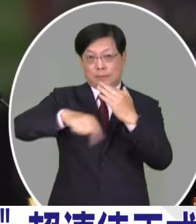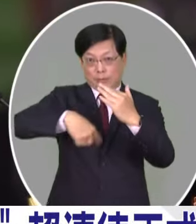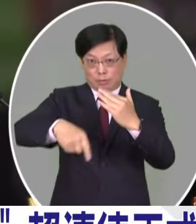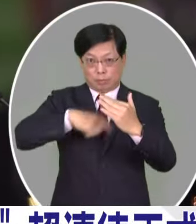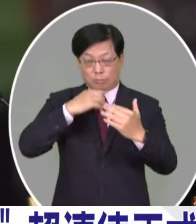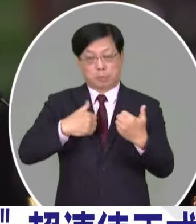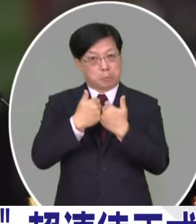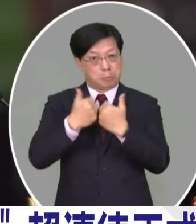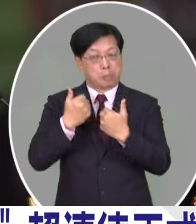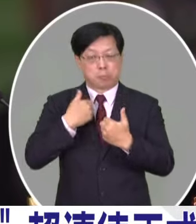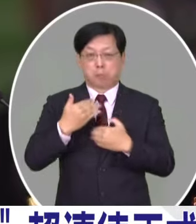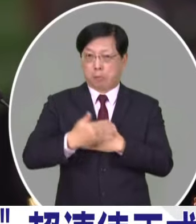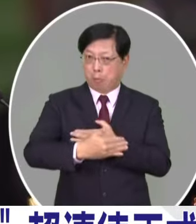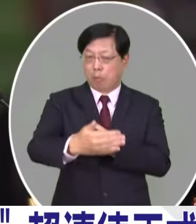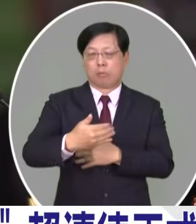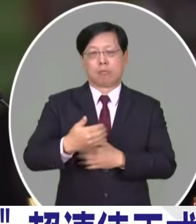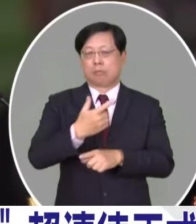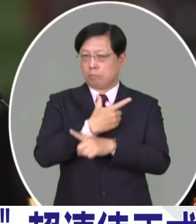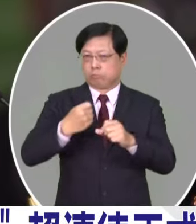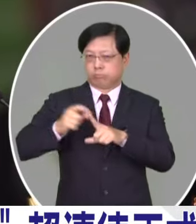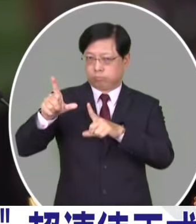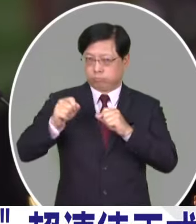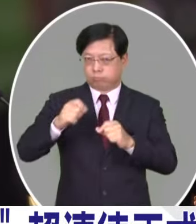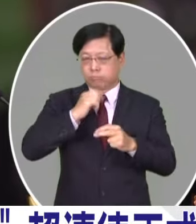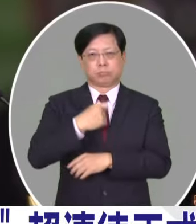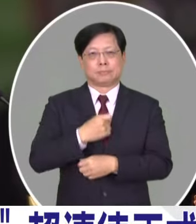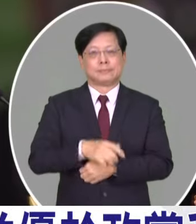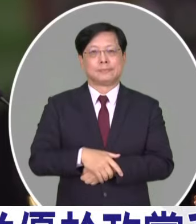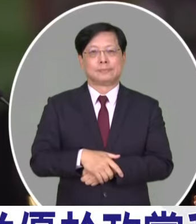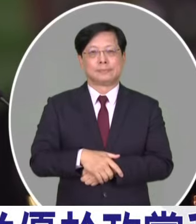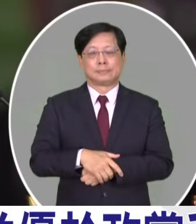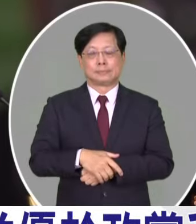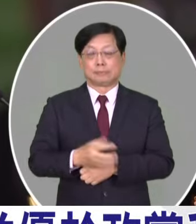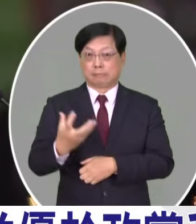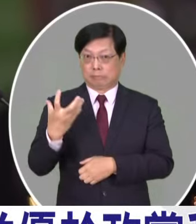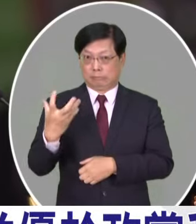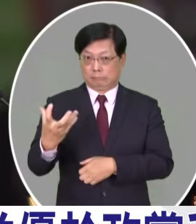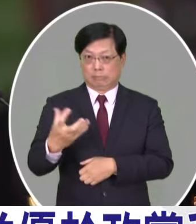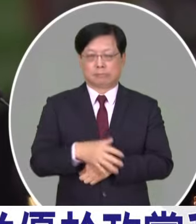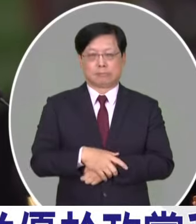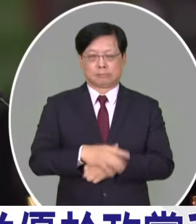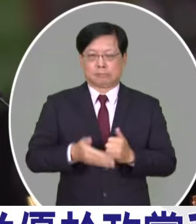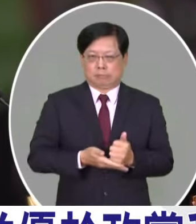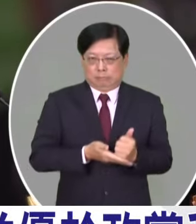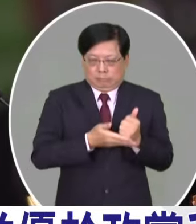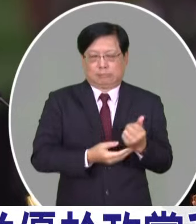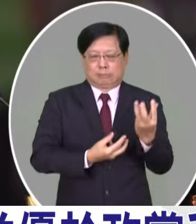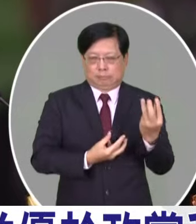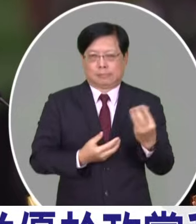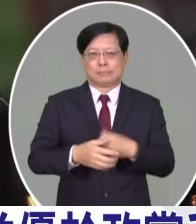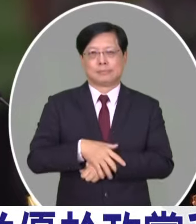作应该遵守程序正义，多数尊重少数，